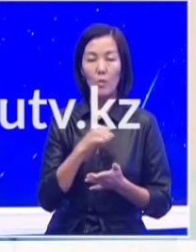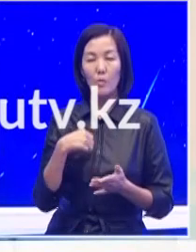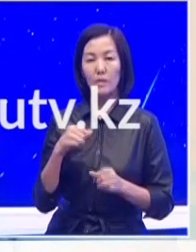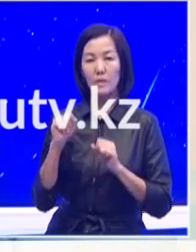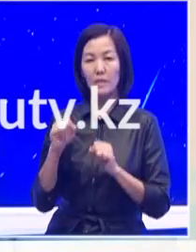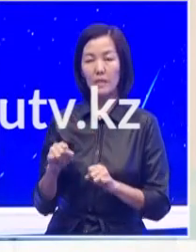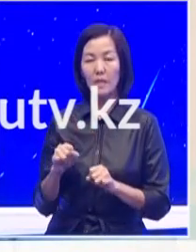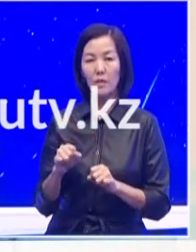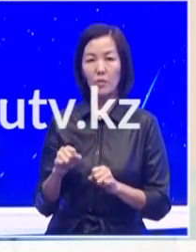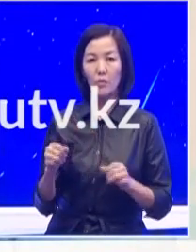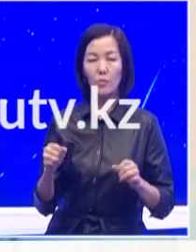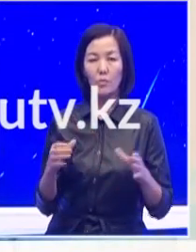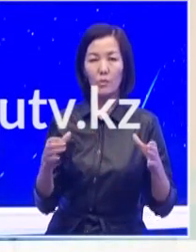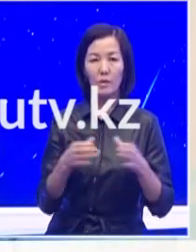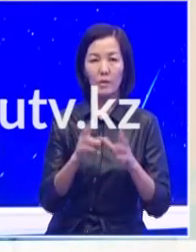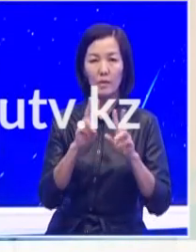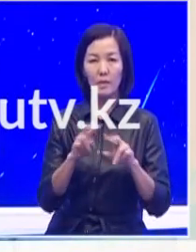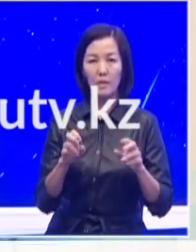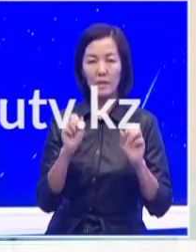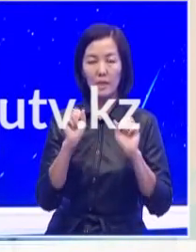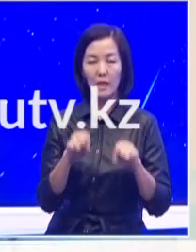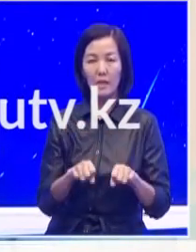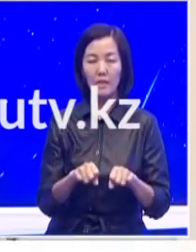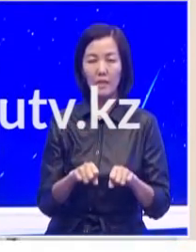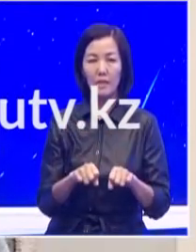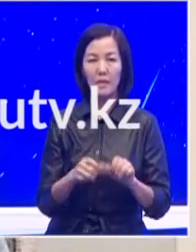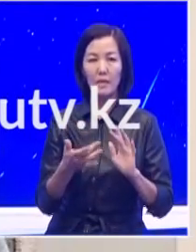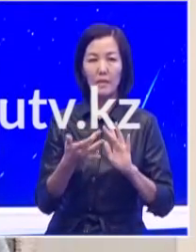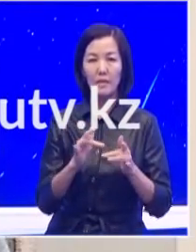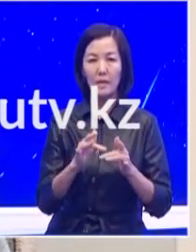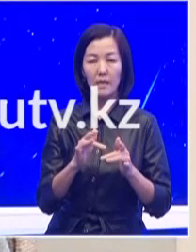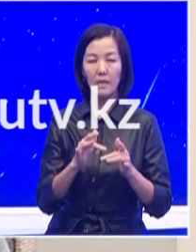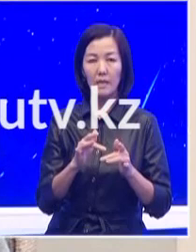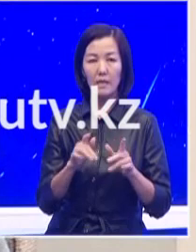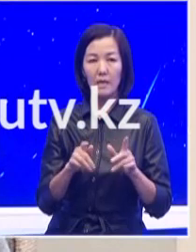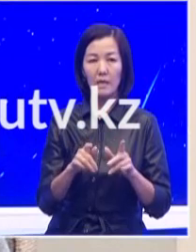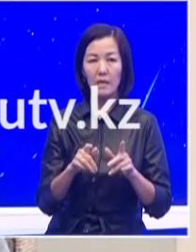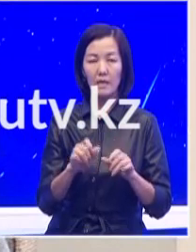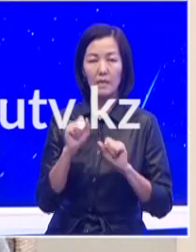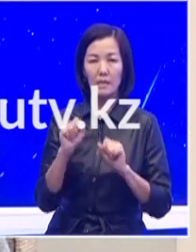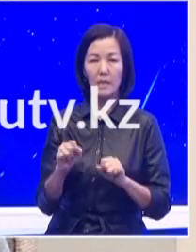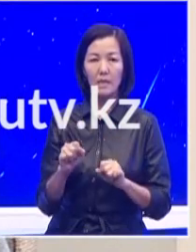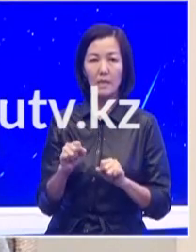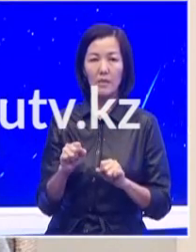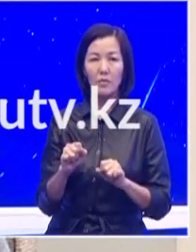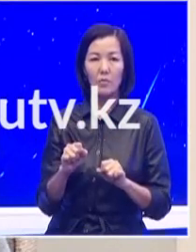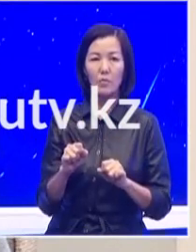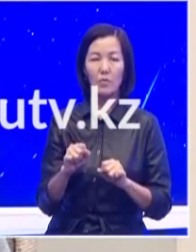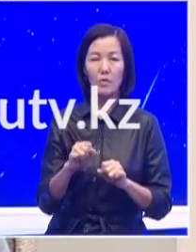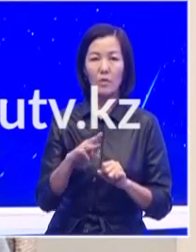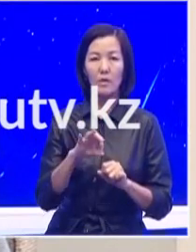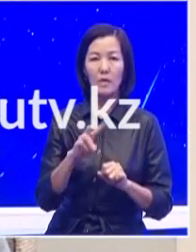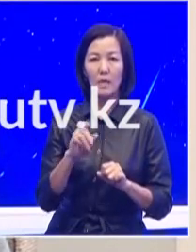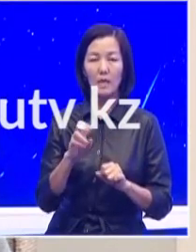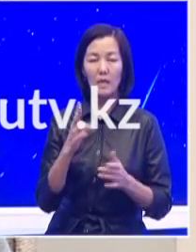мәртебесін тексере алады. Бұл fms.kz сайты бар бізде. Бұл үшін немесе сақтандыру бот телеграм арнасы бар.